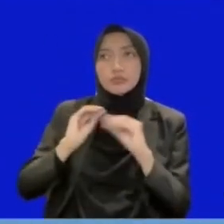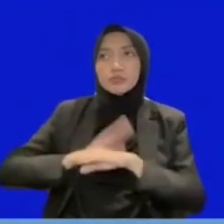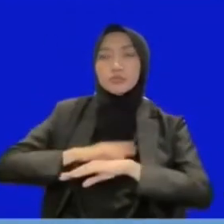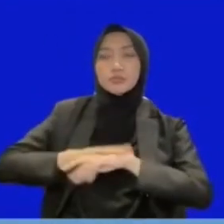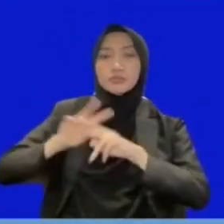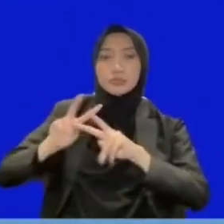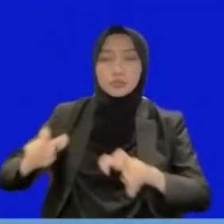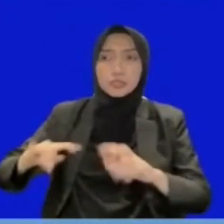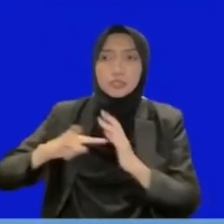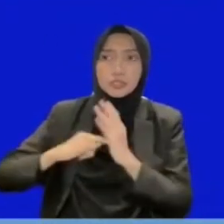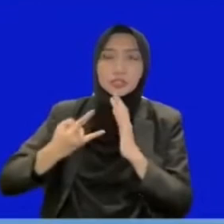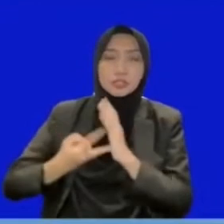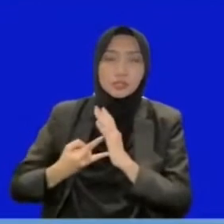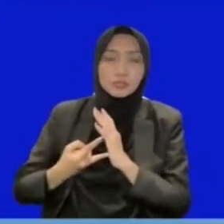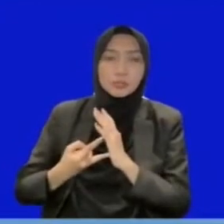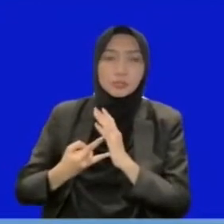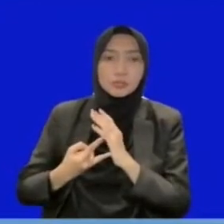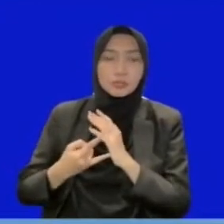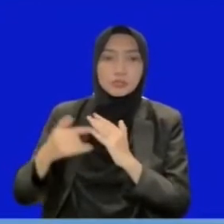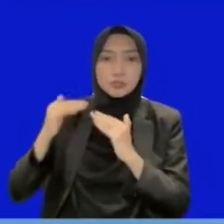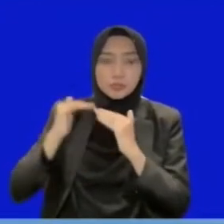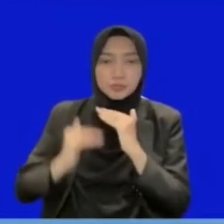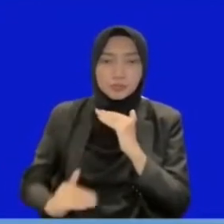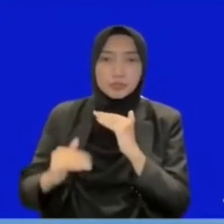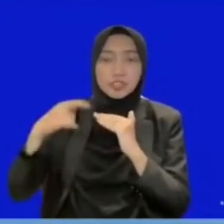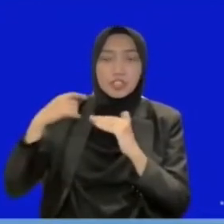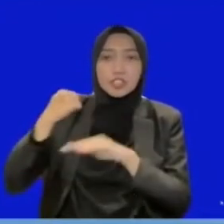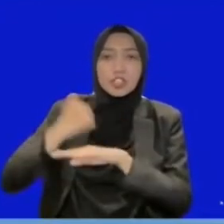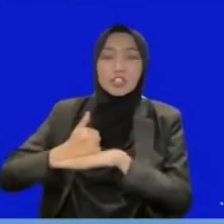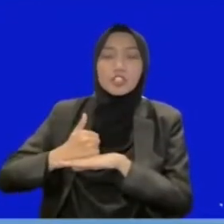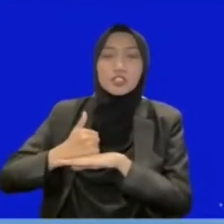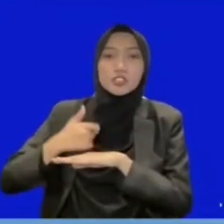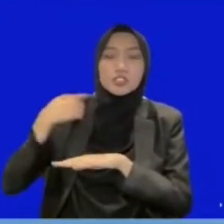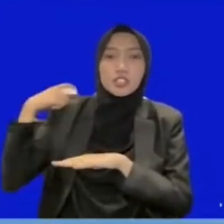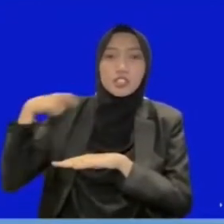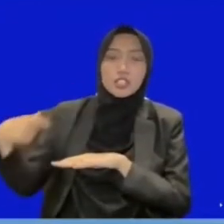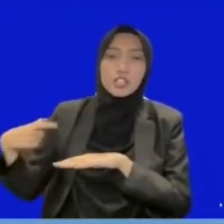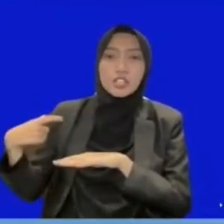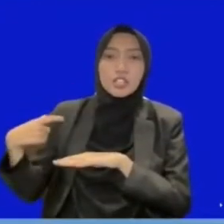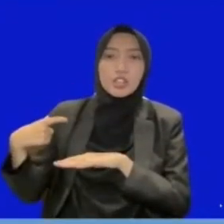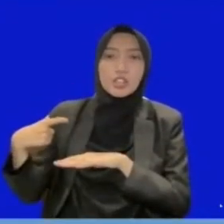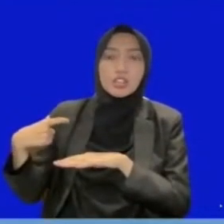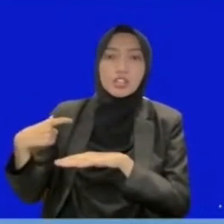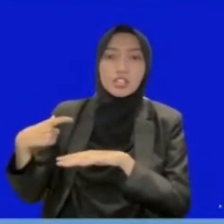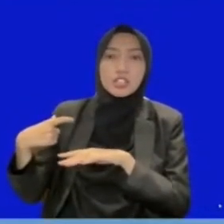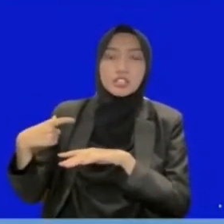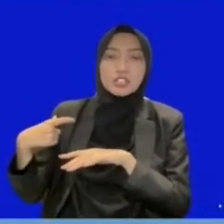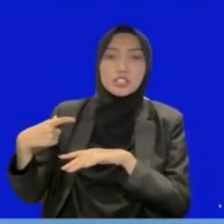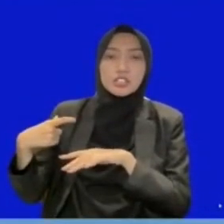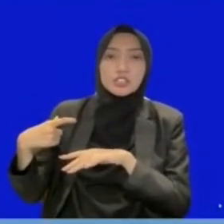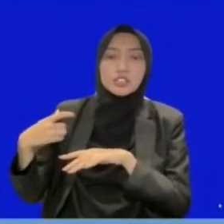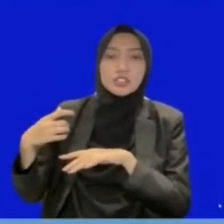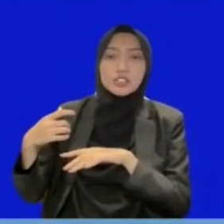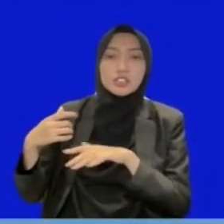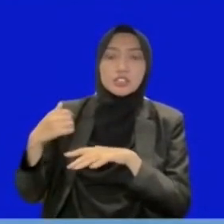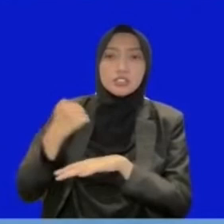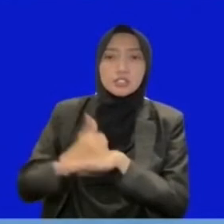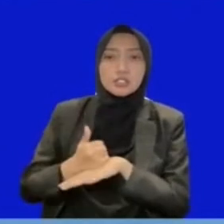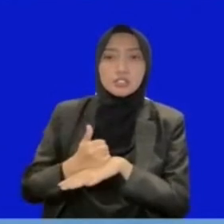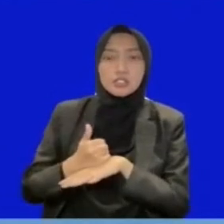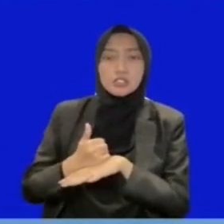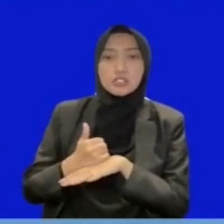Riset dan Teknologi. Kemudian di bawah Direktorat Jenderal Kebudayaan itu ada direktorat-direktorat seperti Direktorat